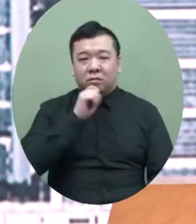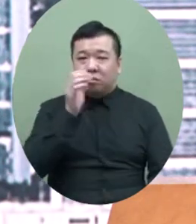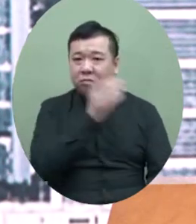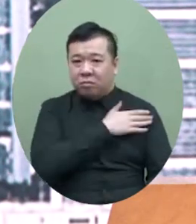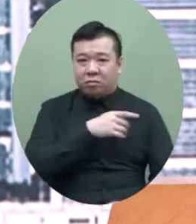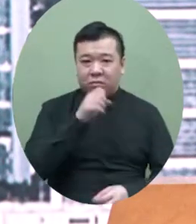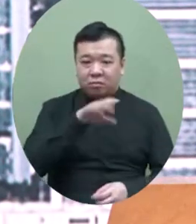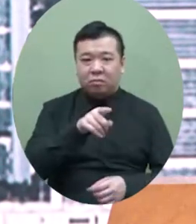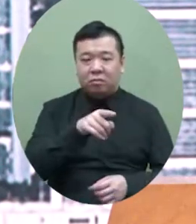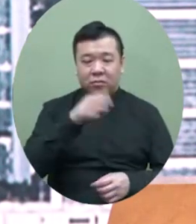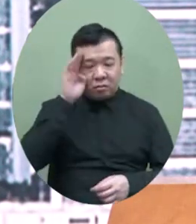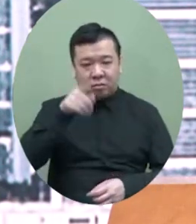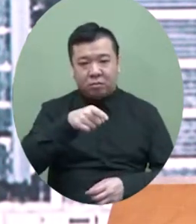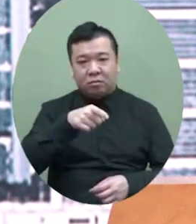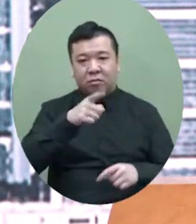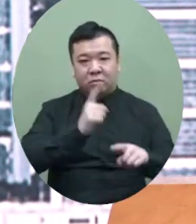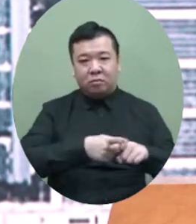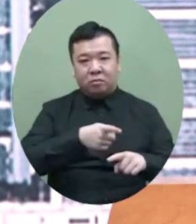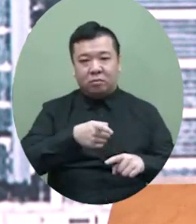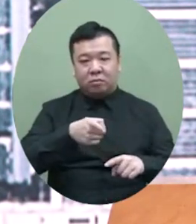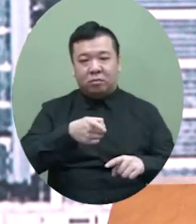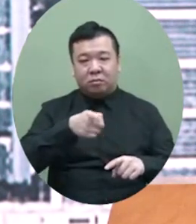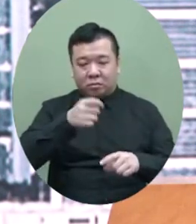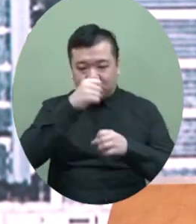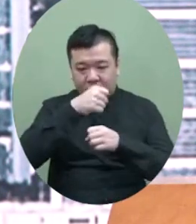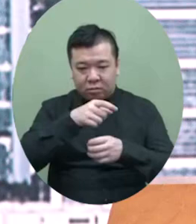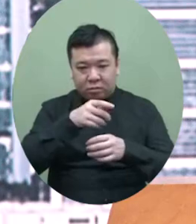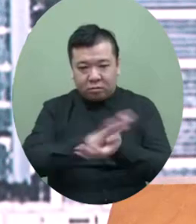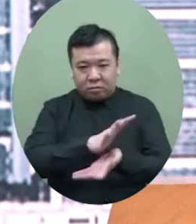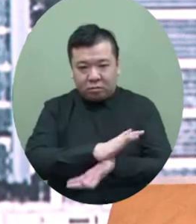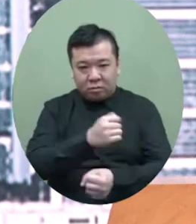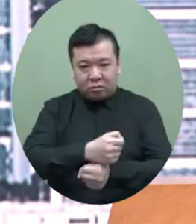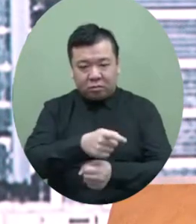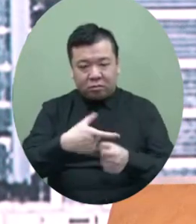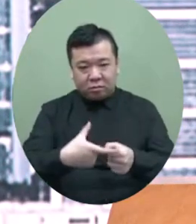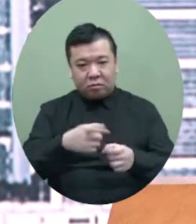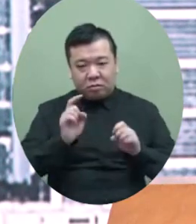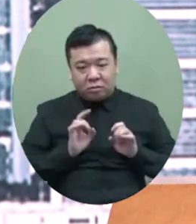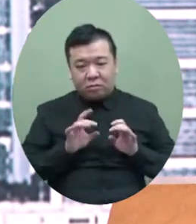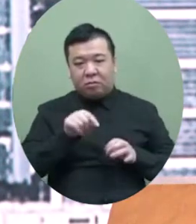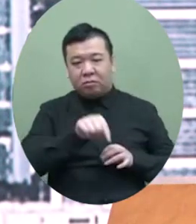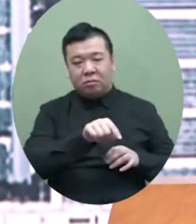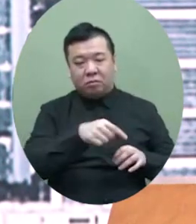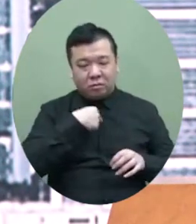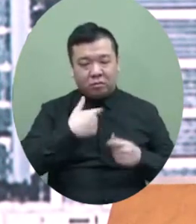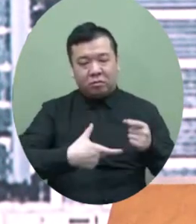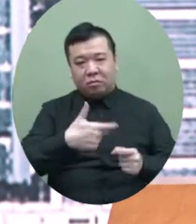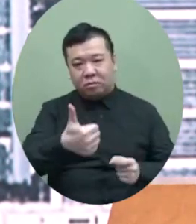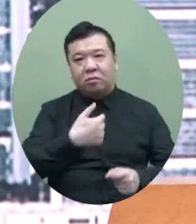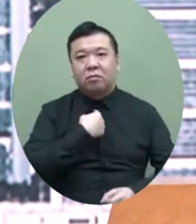講呢番説話，我希望大家跟咗呢啲檢測咁耐咧，對於我哋嘅私營化驗所咧都係要公道